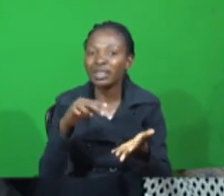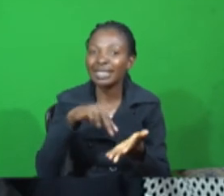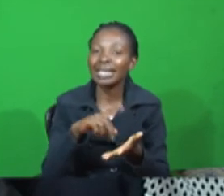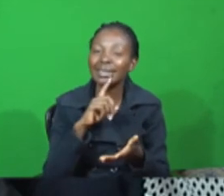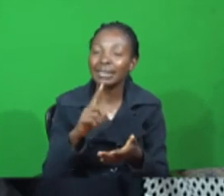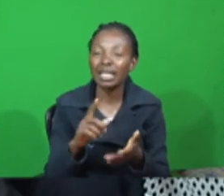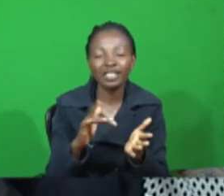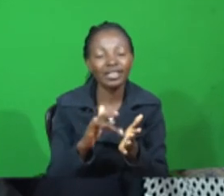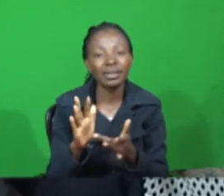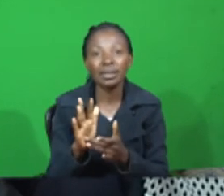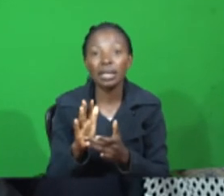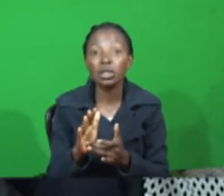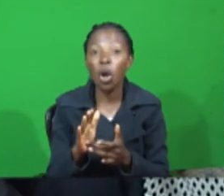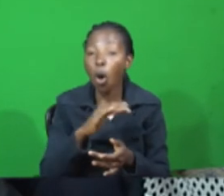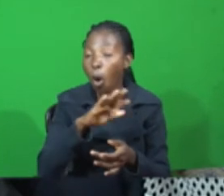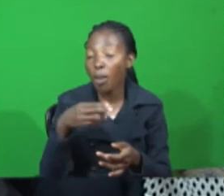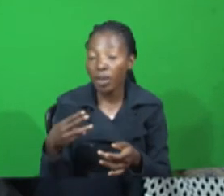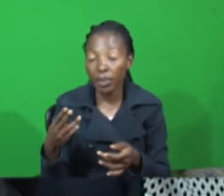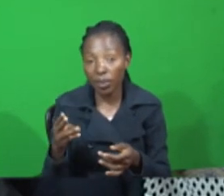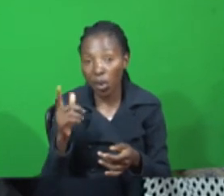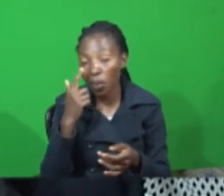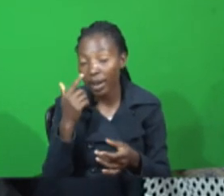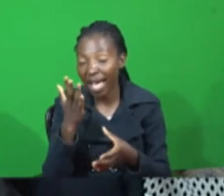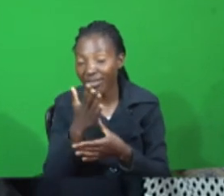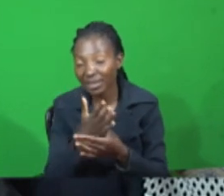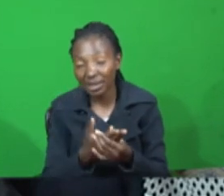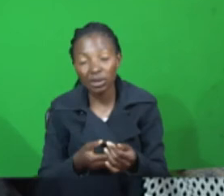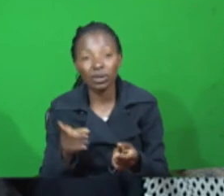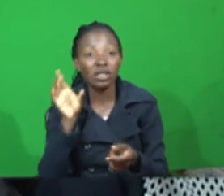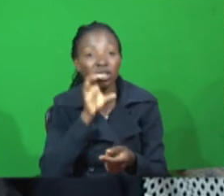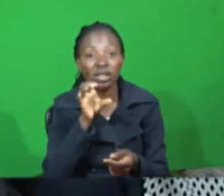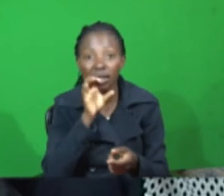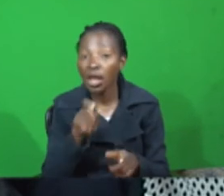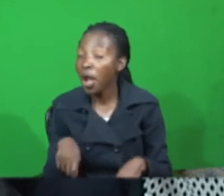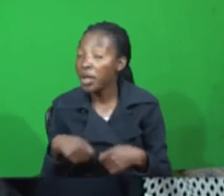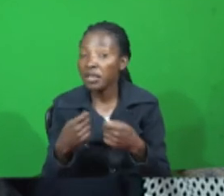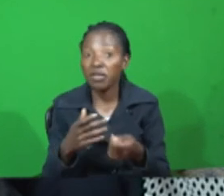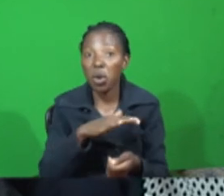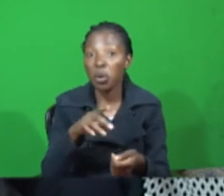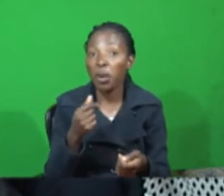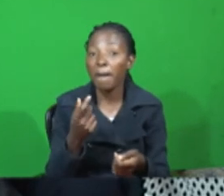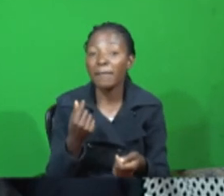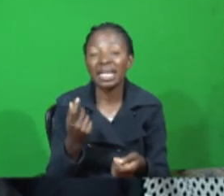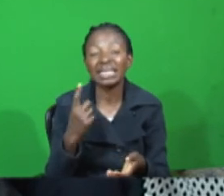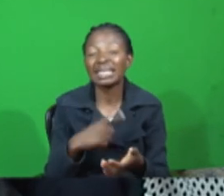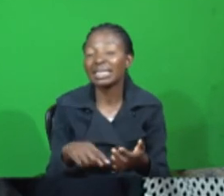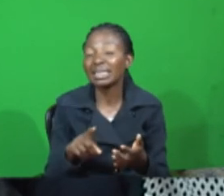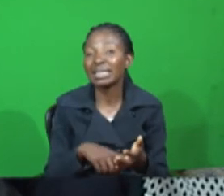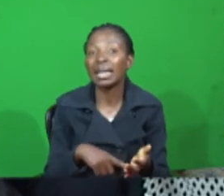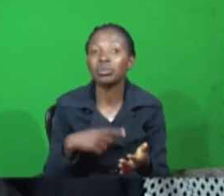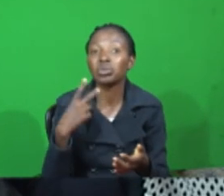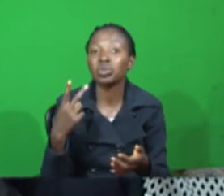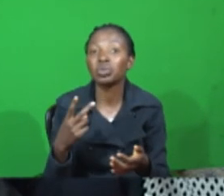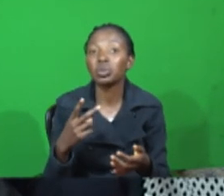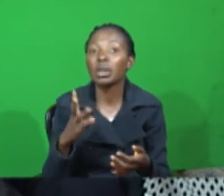rabhi inzwai wedu epavanhu vese varapo kana kuine munhu wandakatsotsa unoya ndinokudzosera mari yako yapetwa Jesu